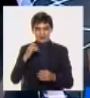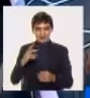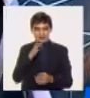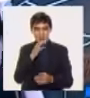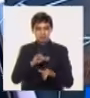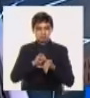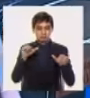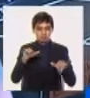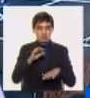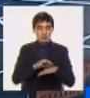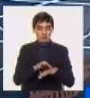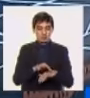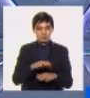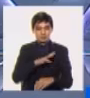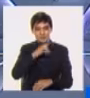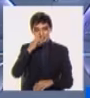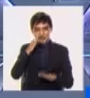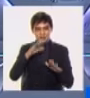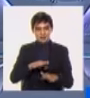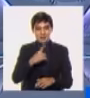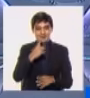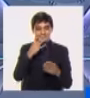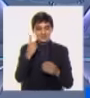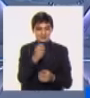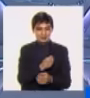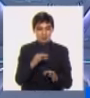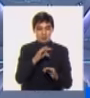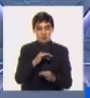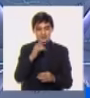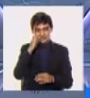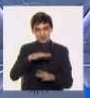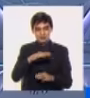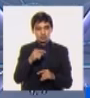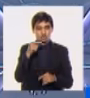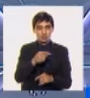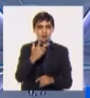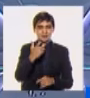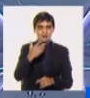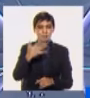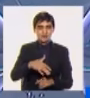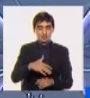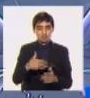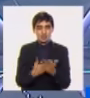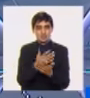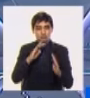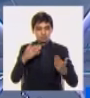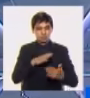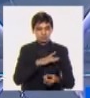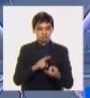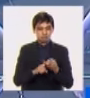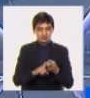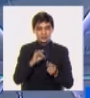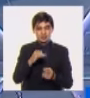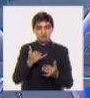к росту количество зараженных казахстане только за одну неделю в стране выявили 1350 новых случаев об этом сегодня